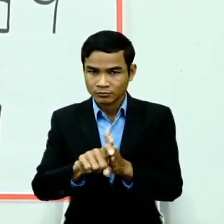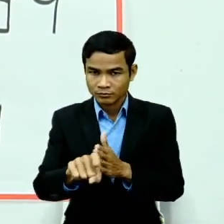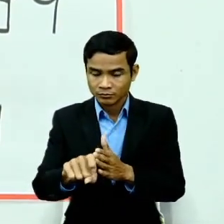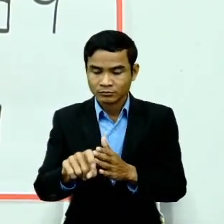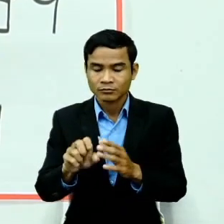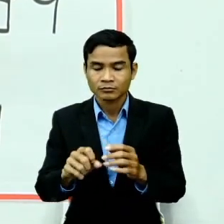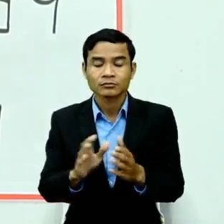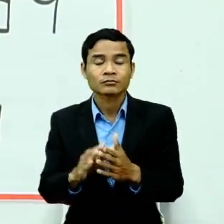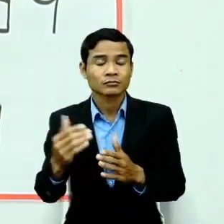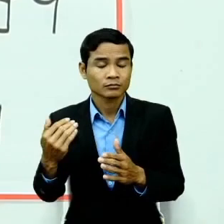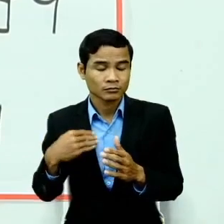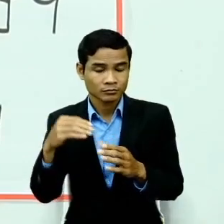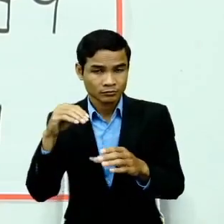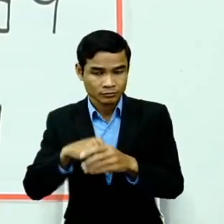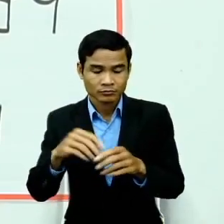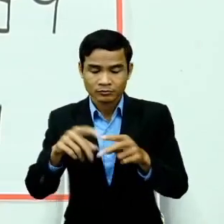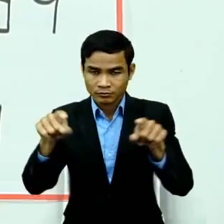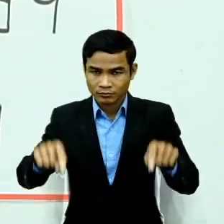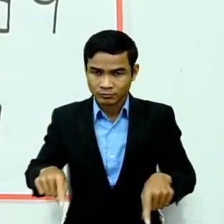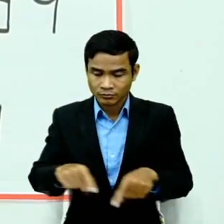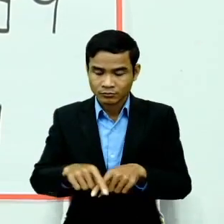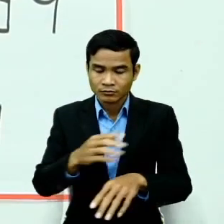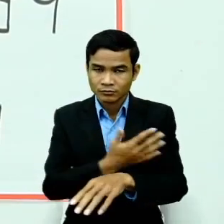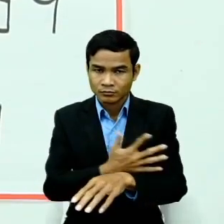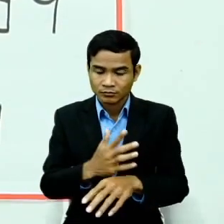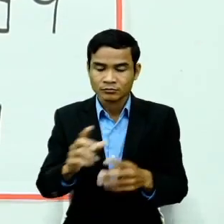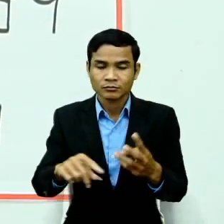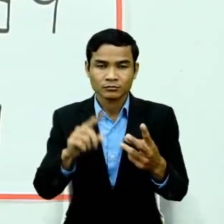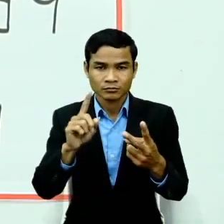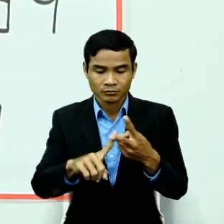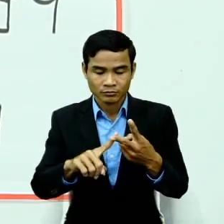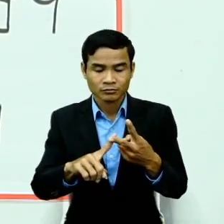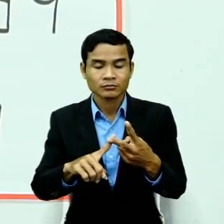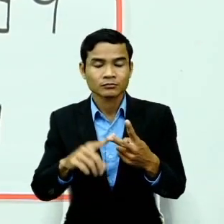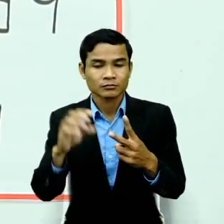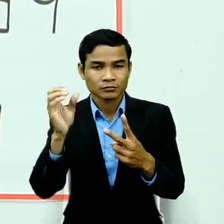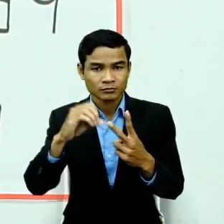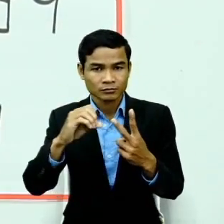nóng chẩm ca chà là bát tì pi con